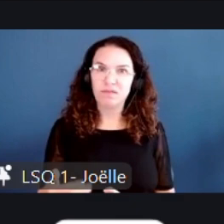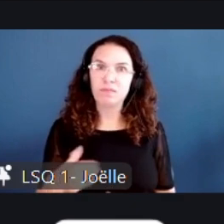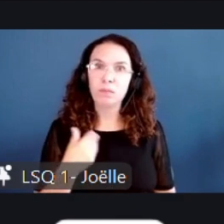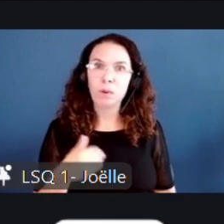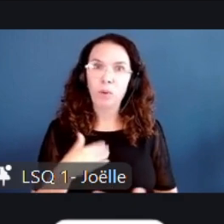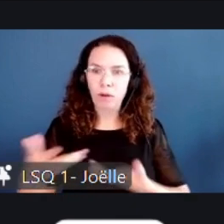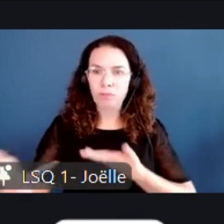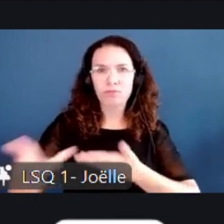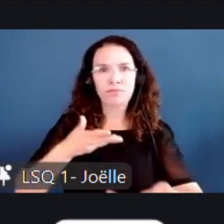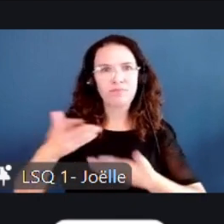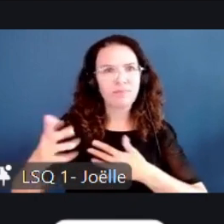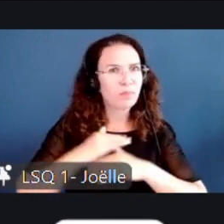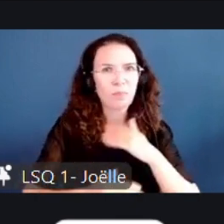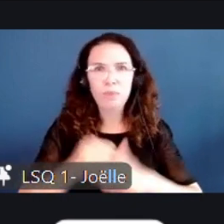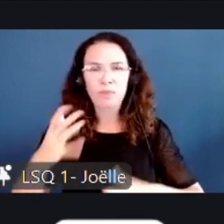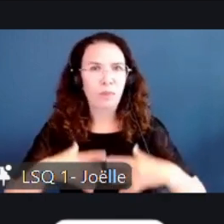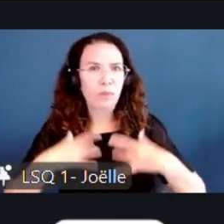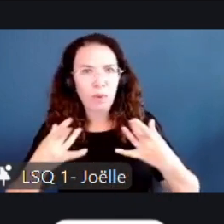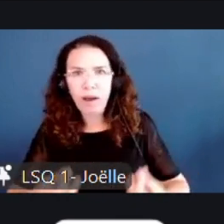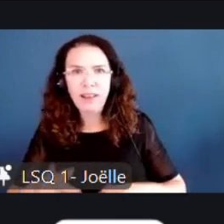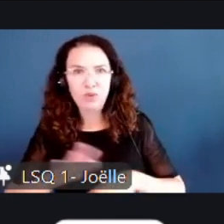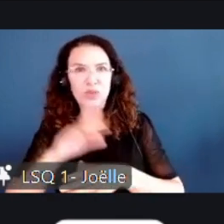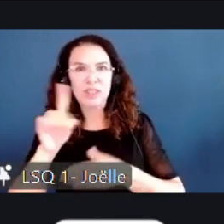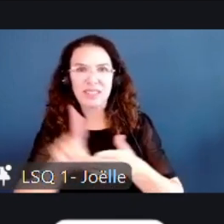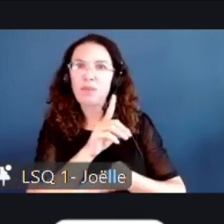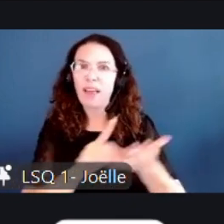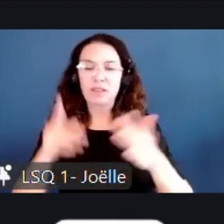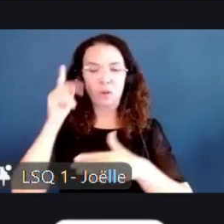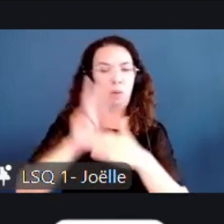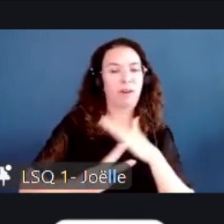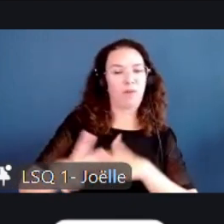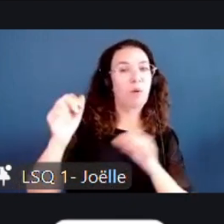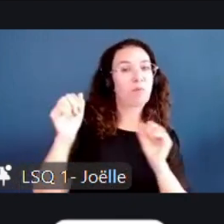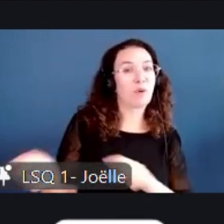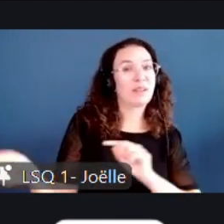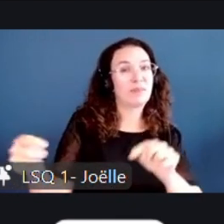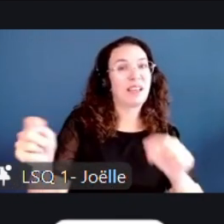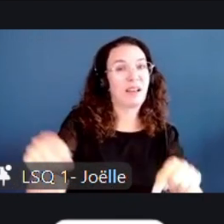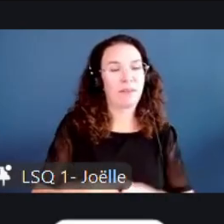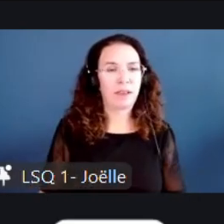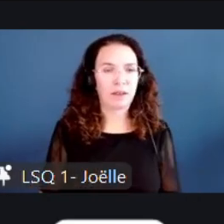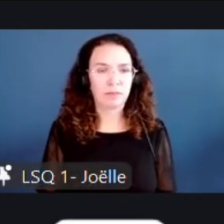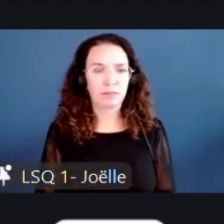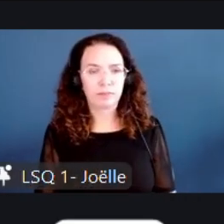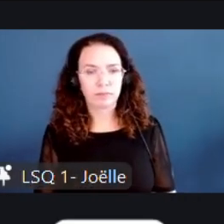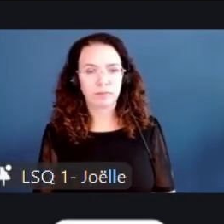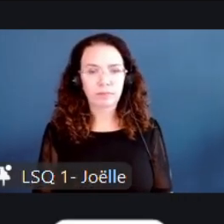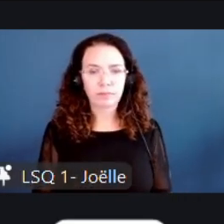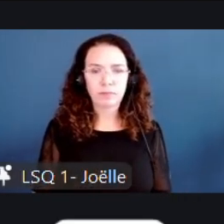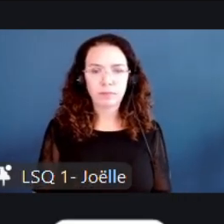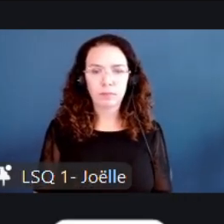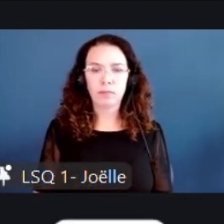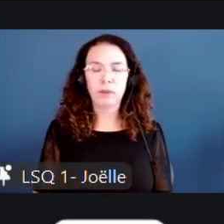des interactions inconfortables ou même de la discrimination. En raison de l'expérience de soins, les personnes